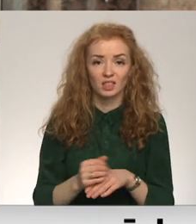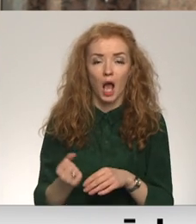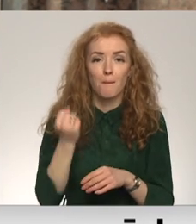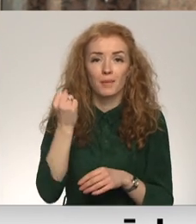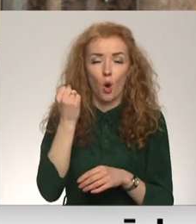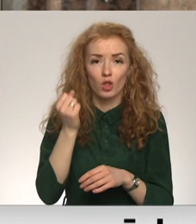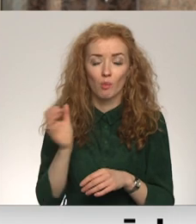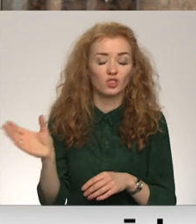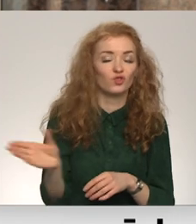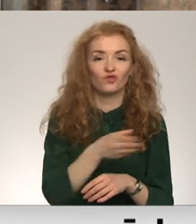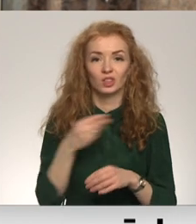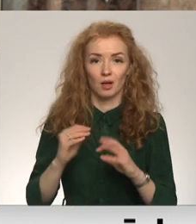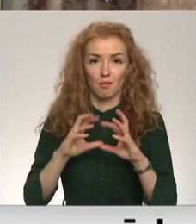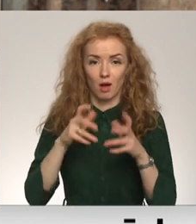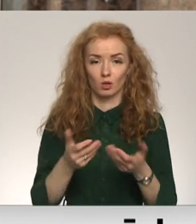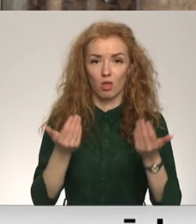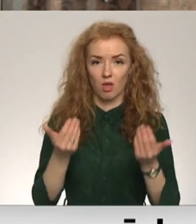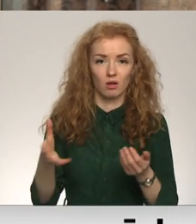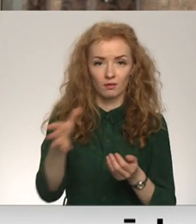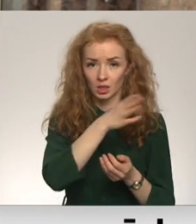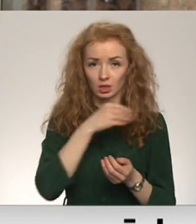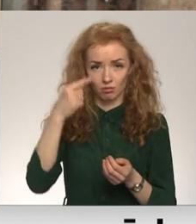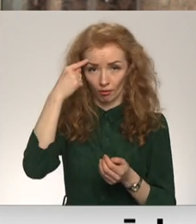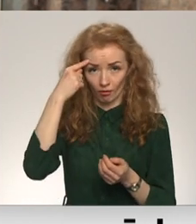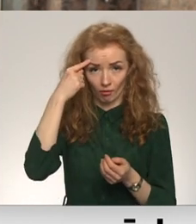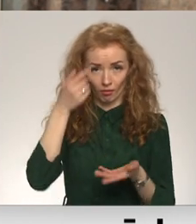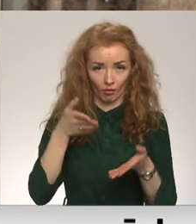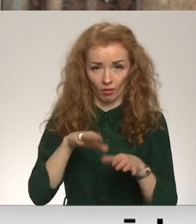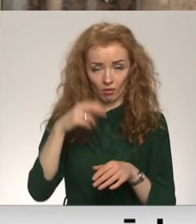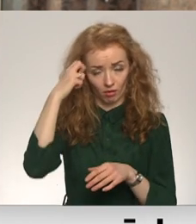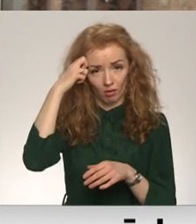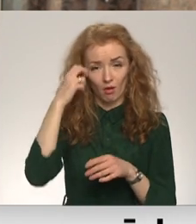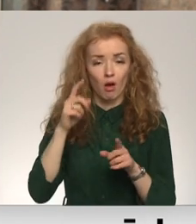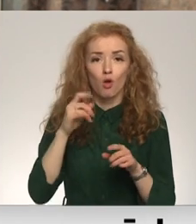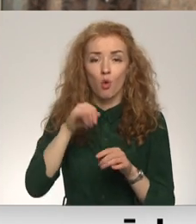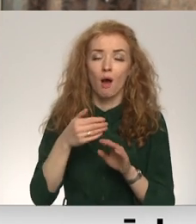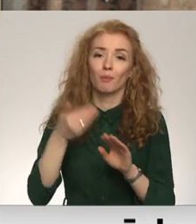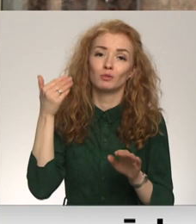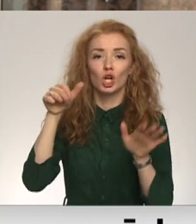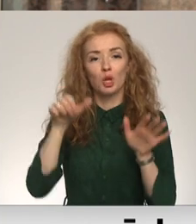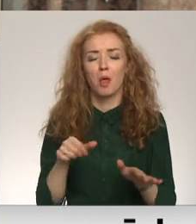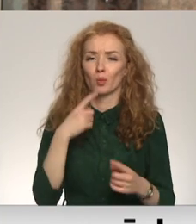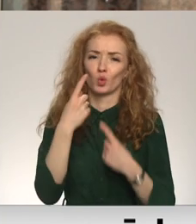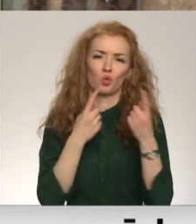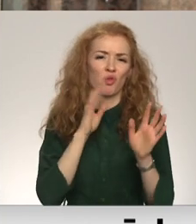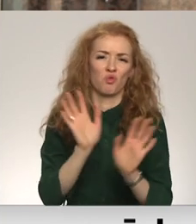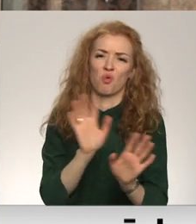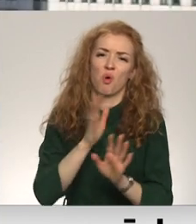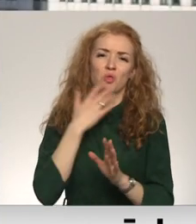kārtībai, tas tagad ir iesēdies ļoti daudzos, arī tādos, kuri varbūt pirms pusgada vēl runāja pavisam citos